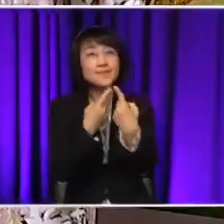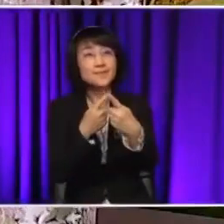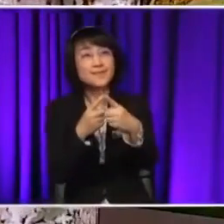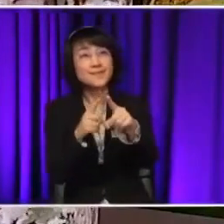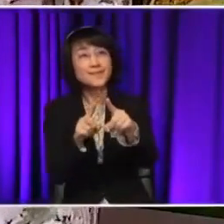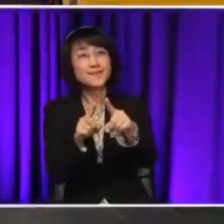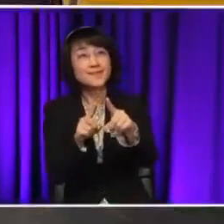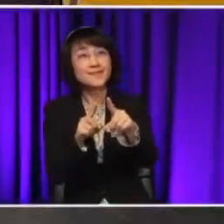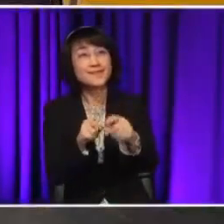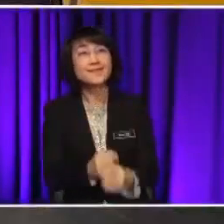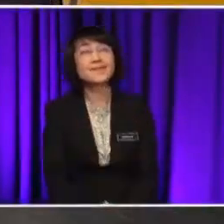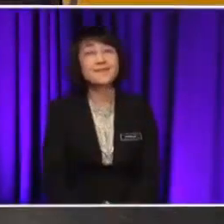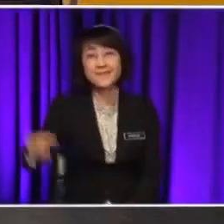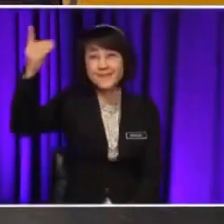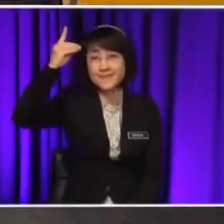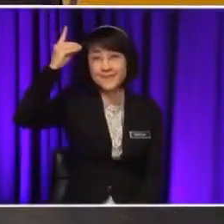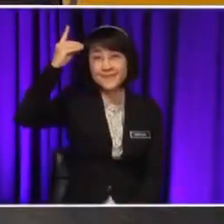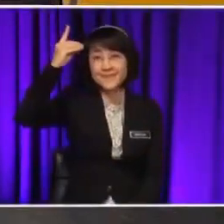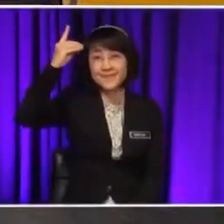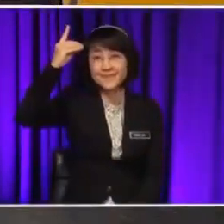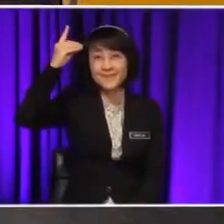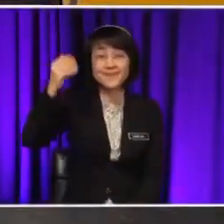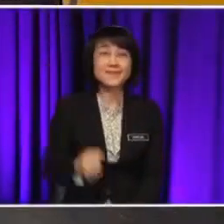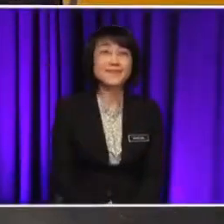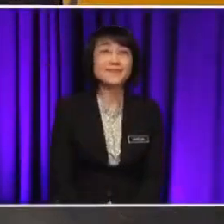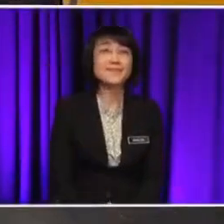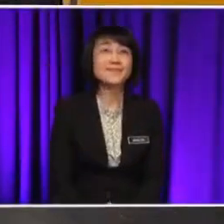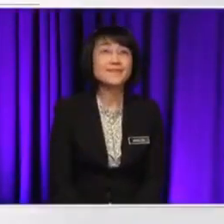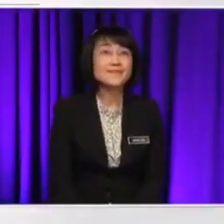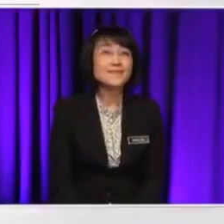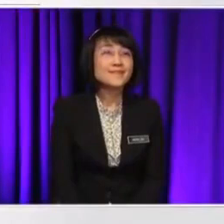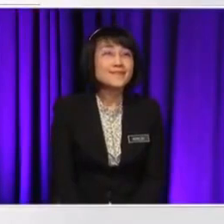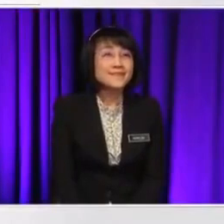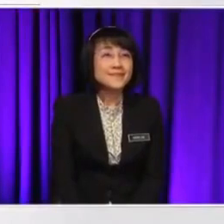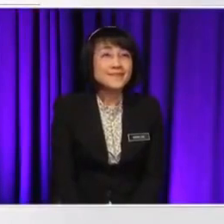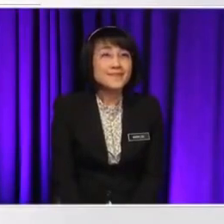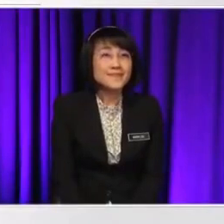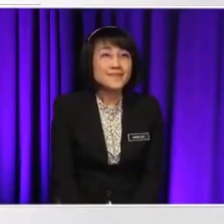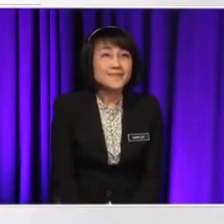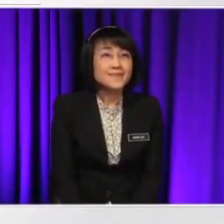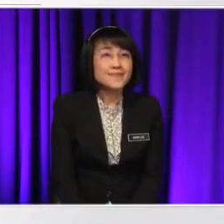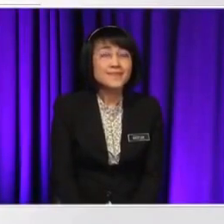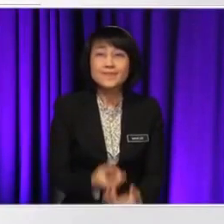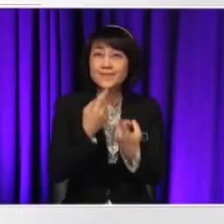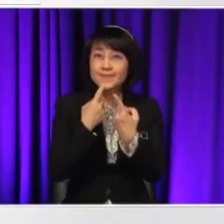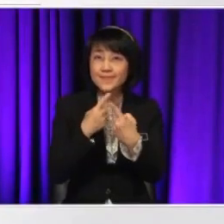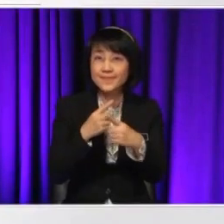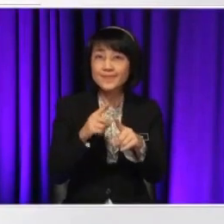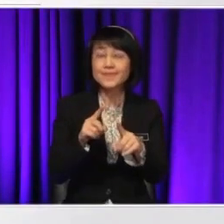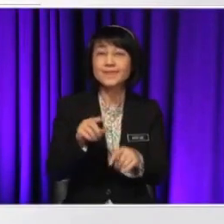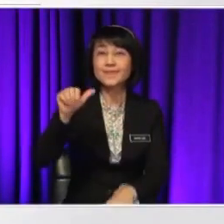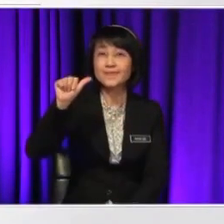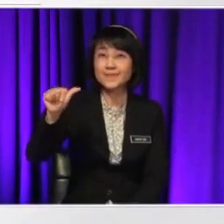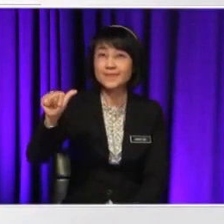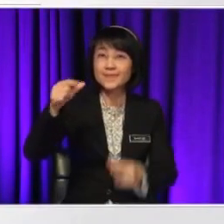try. Okey, Danish ke? Dekat Danish. Silakan Danish. Saya rasa jawapan dia iya tu. Gading.